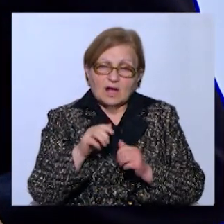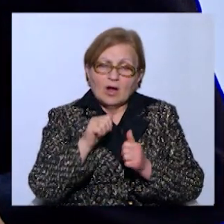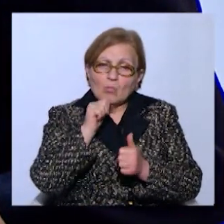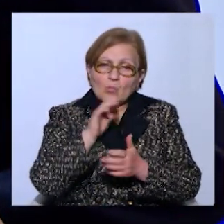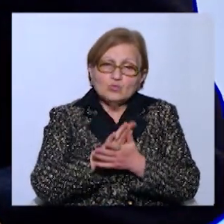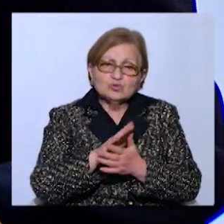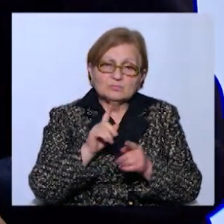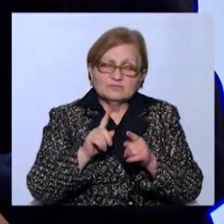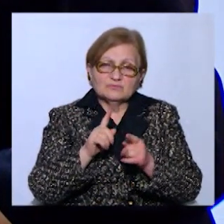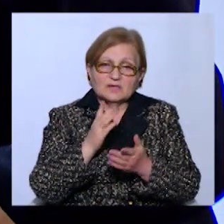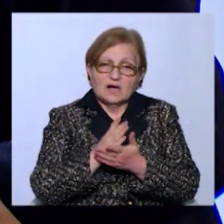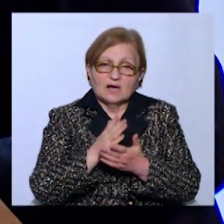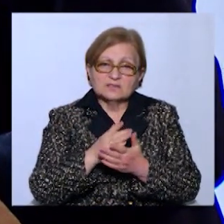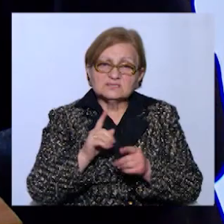სიჩქარე.